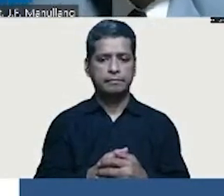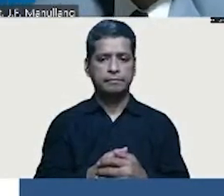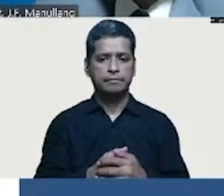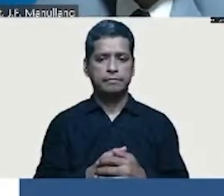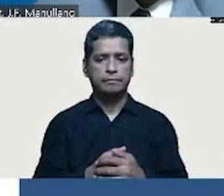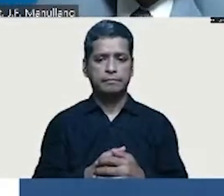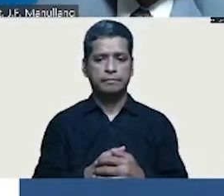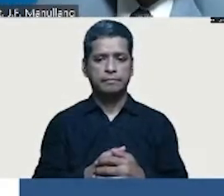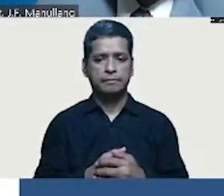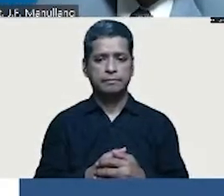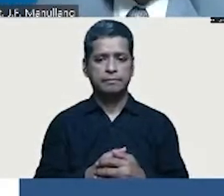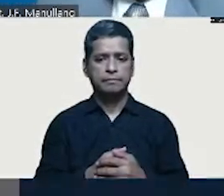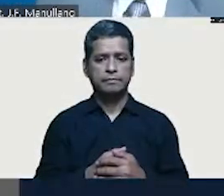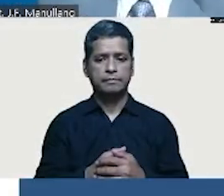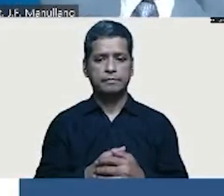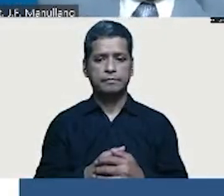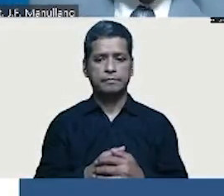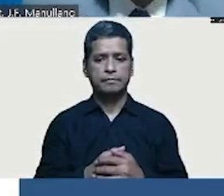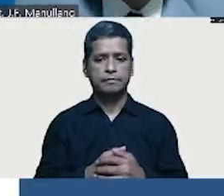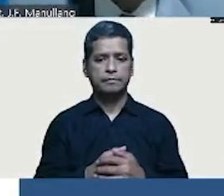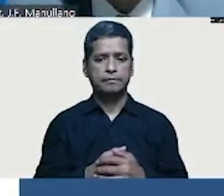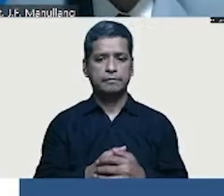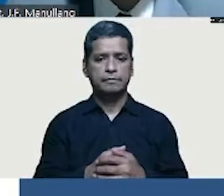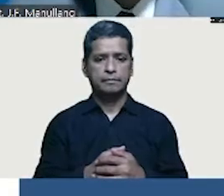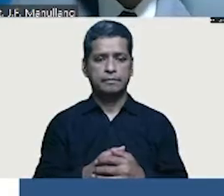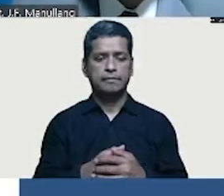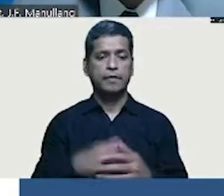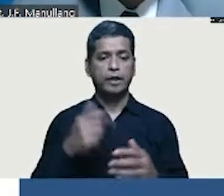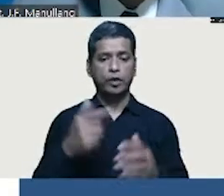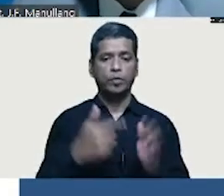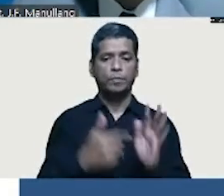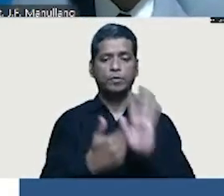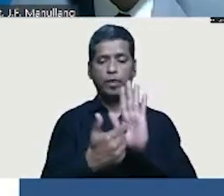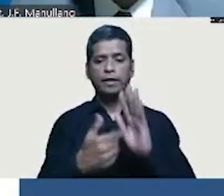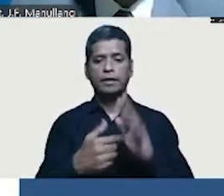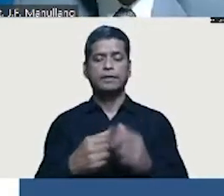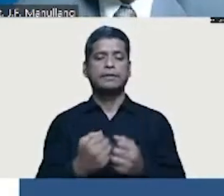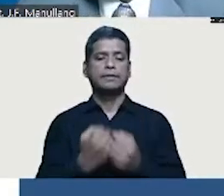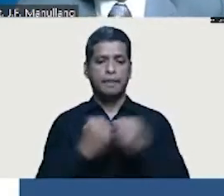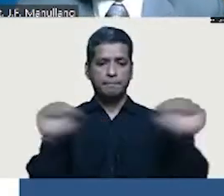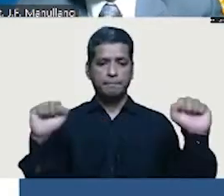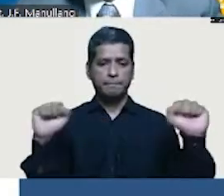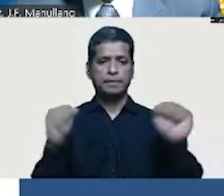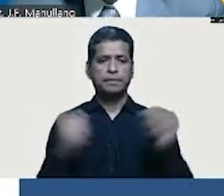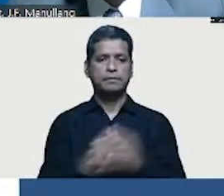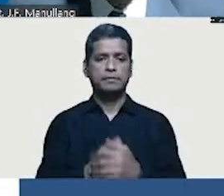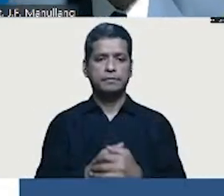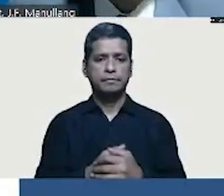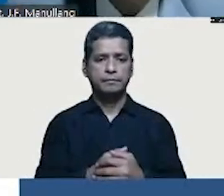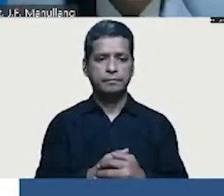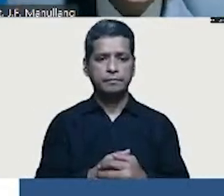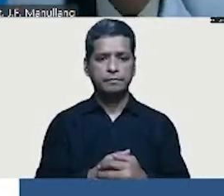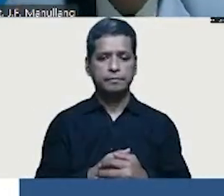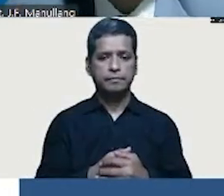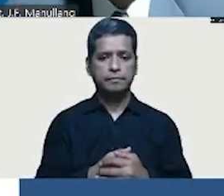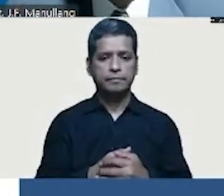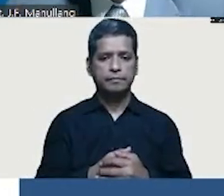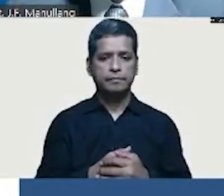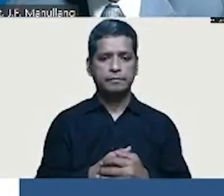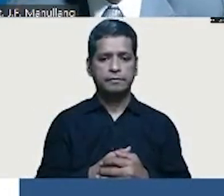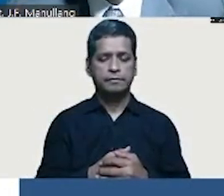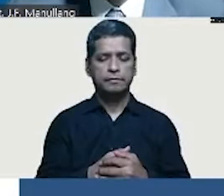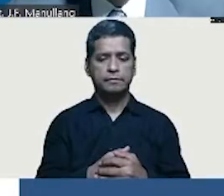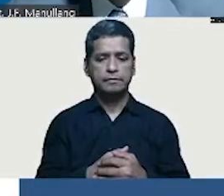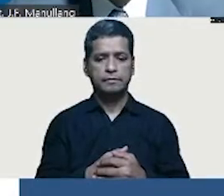itu semua berkaitan dengan faktor keselamatan jesaya 49 Ingatlah hal-hal yang dahulu sejak